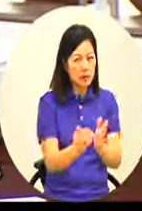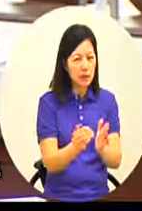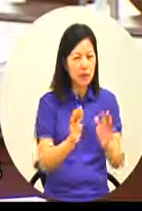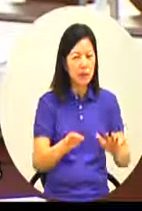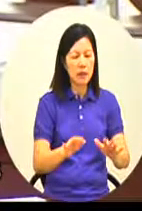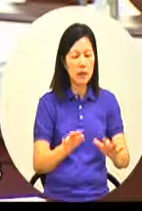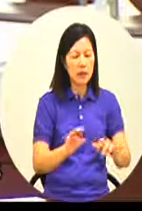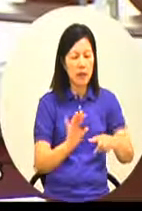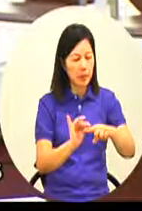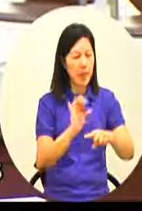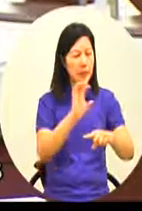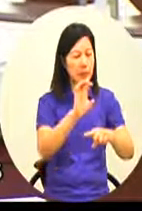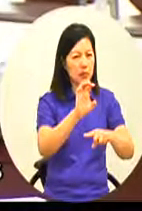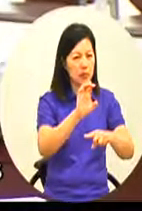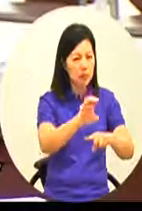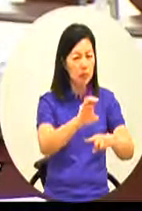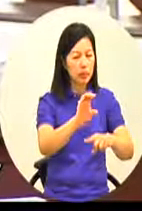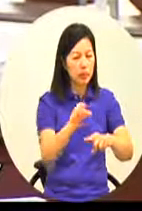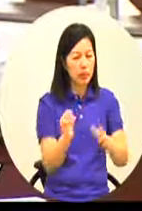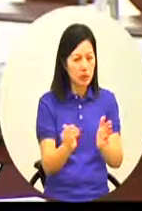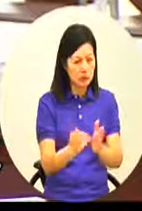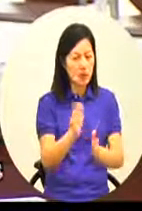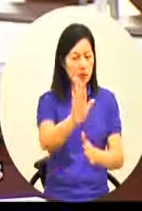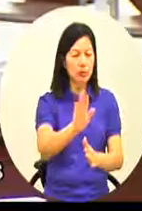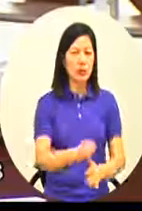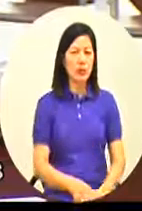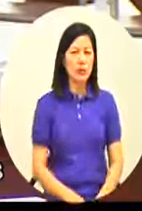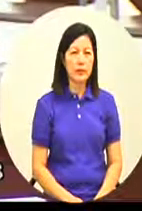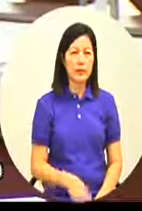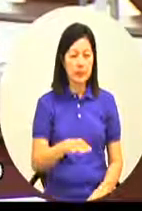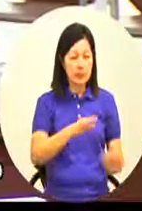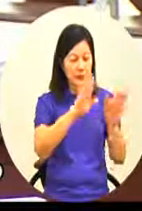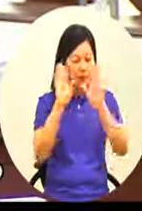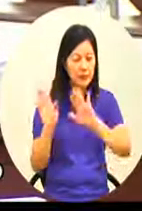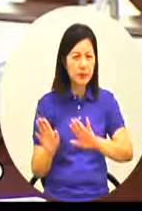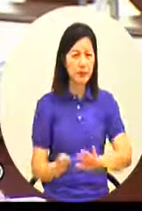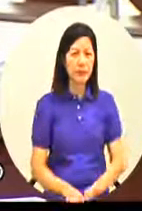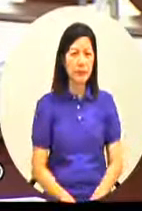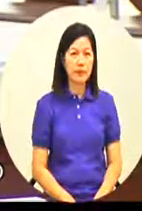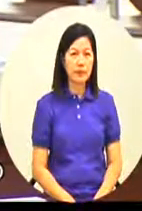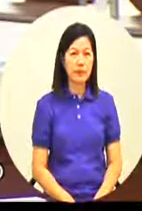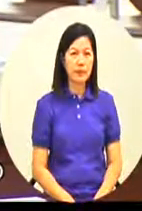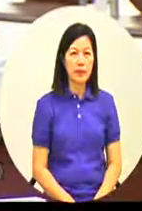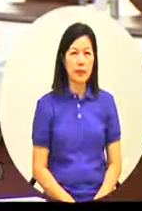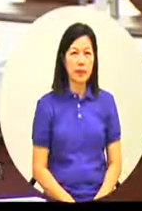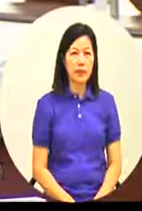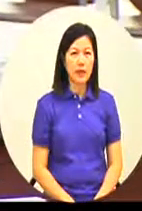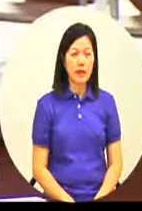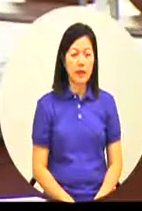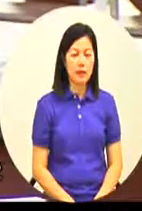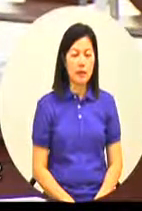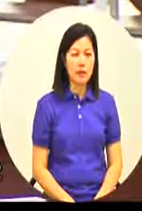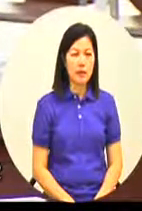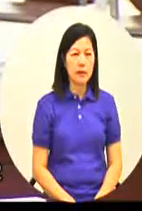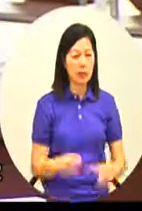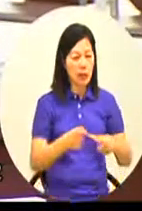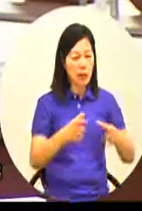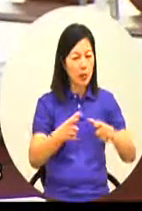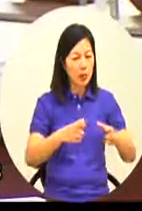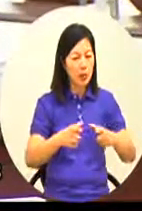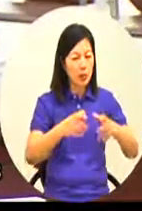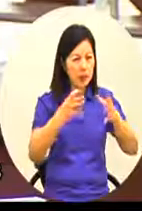要甲八九成业嘛，九成业嘛，啊，所以伫这个情形之下，对不对？哦，就是讲，因为公的开票已经有